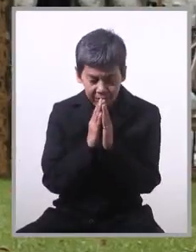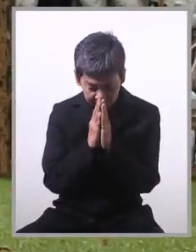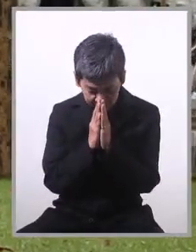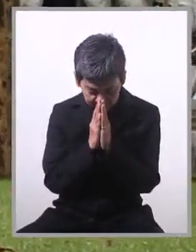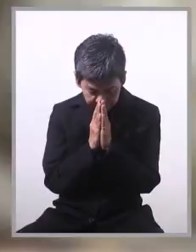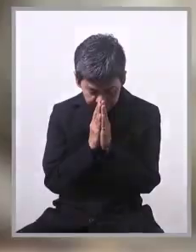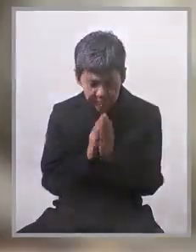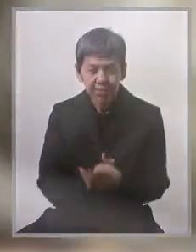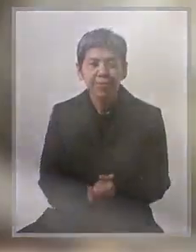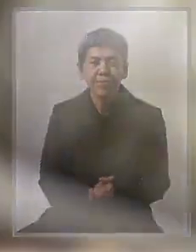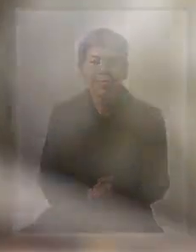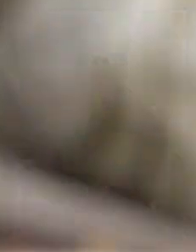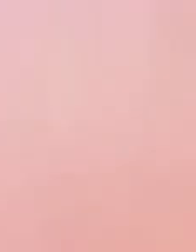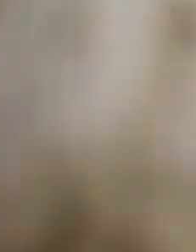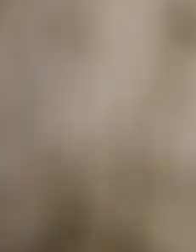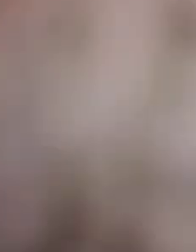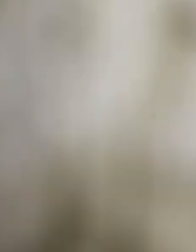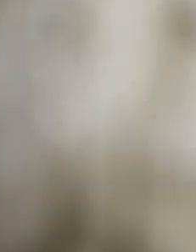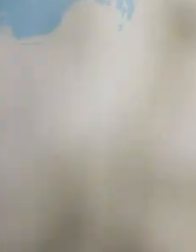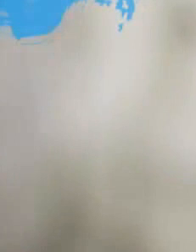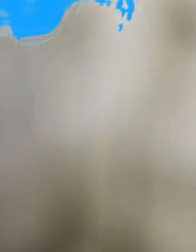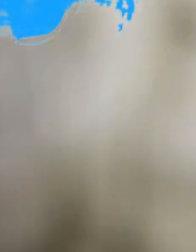วัสดีค่ะพี่หน่อย